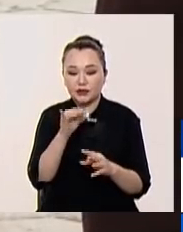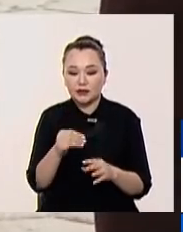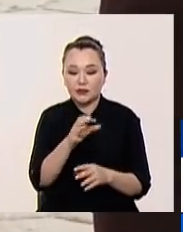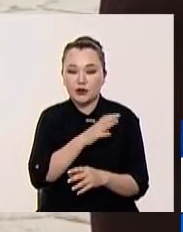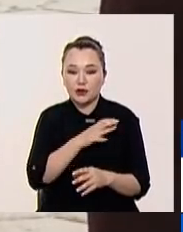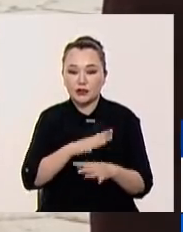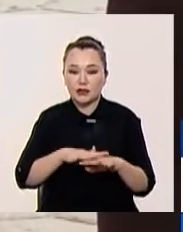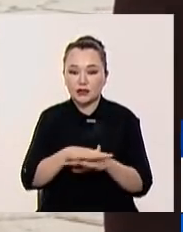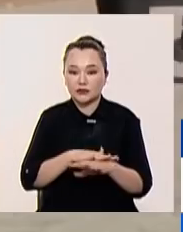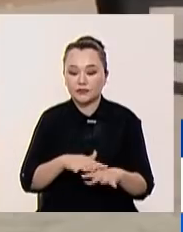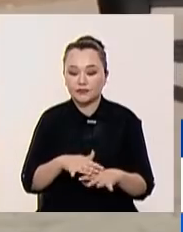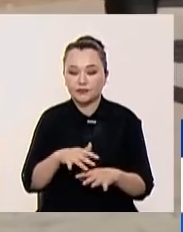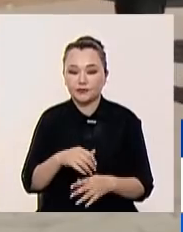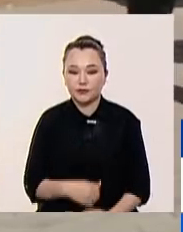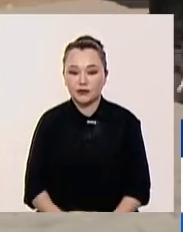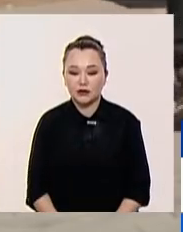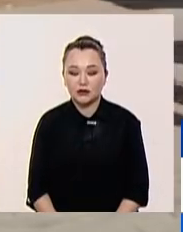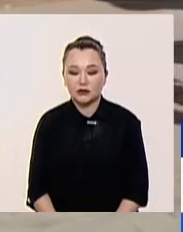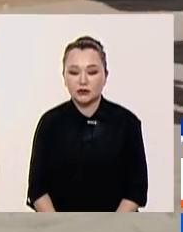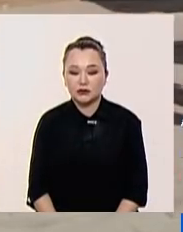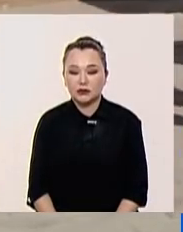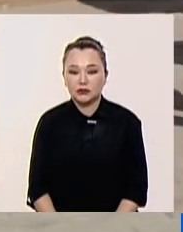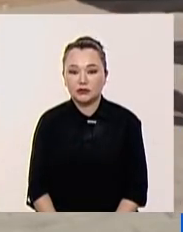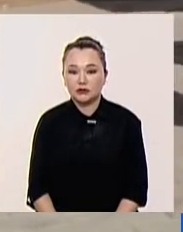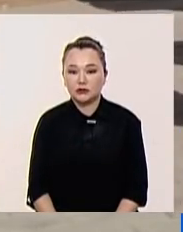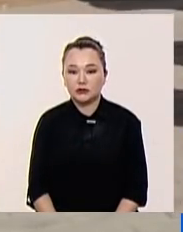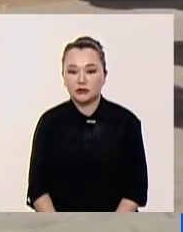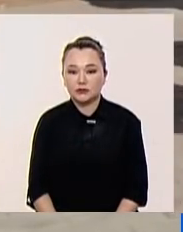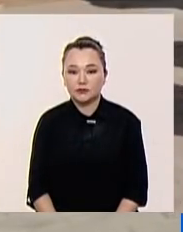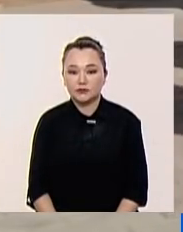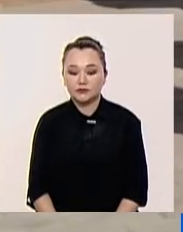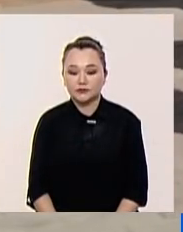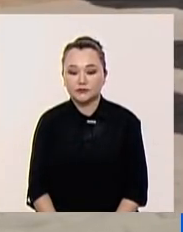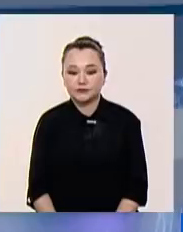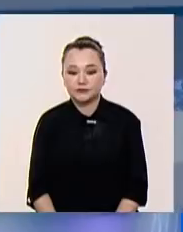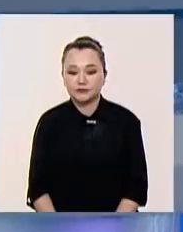благосостояния населения. Нина Шапо, Елена Досова, Информбюро, Костанай.